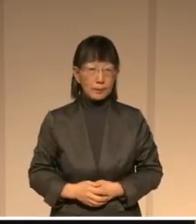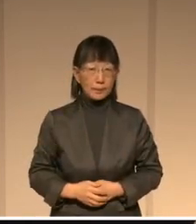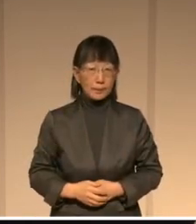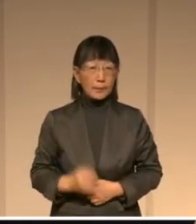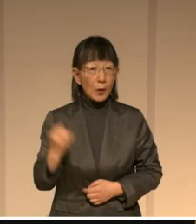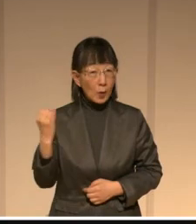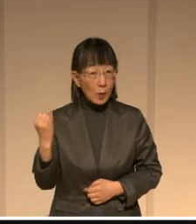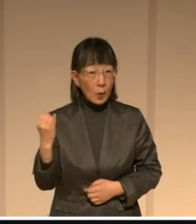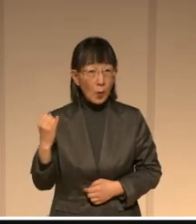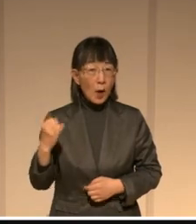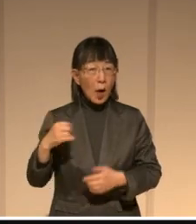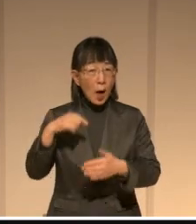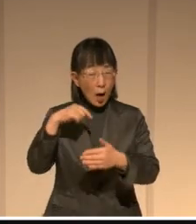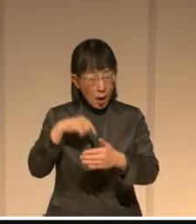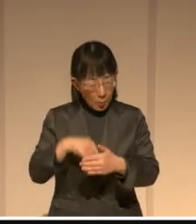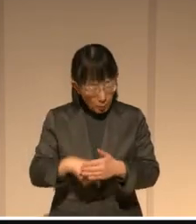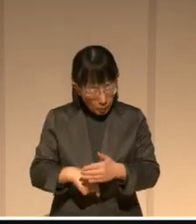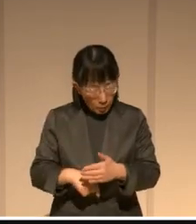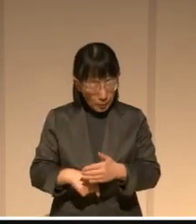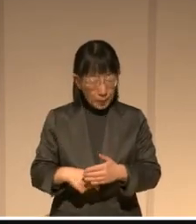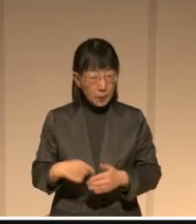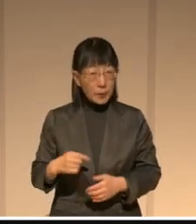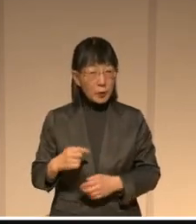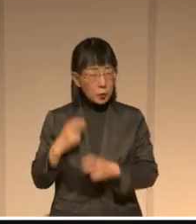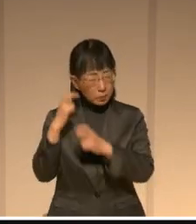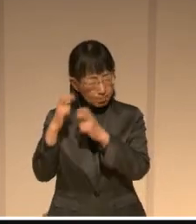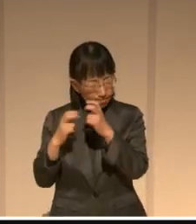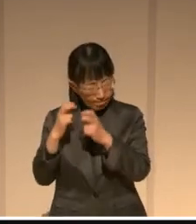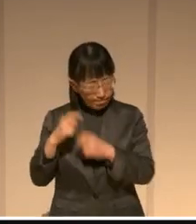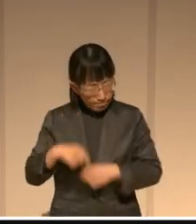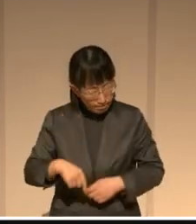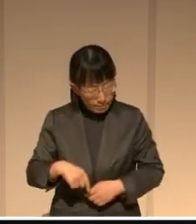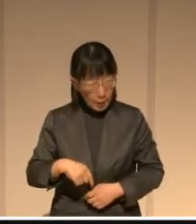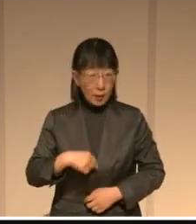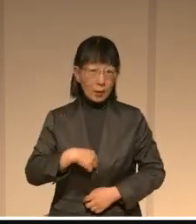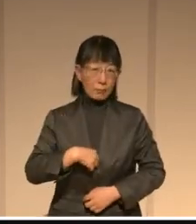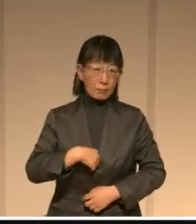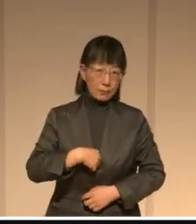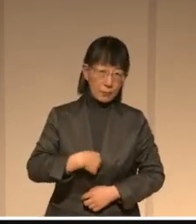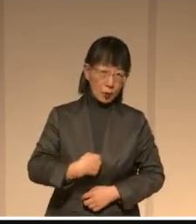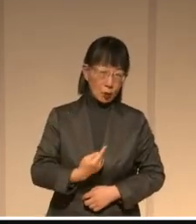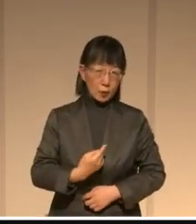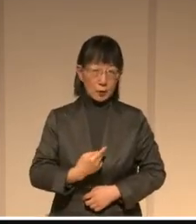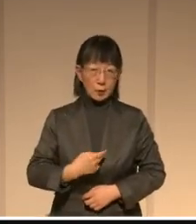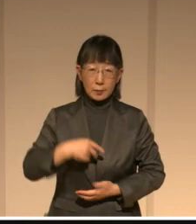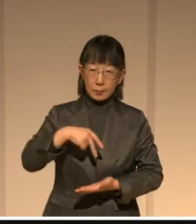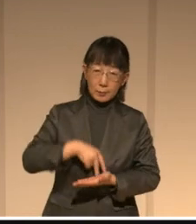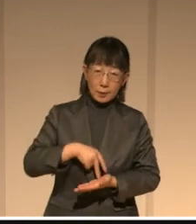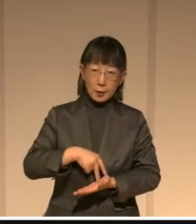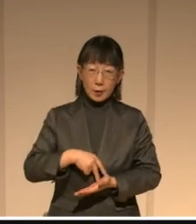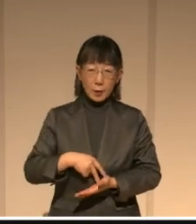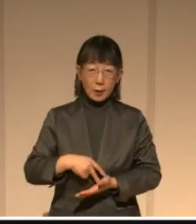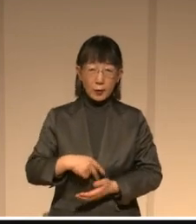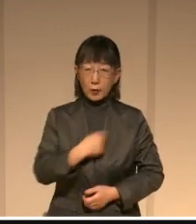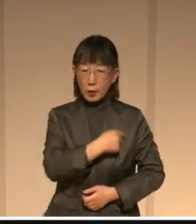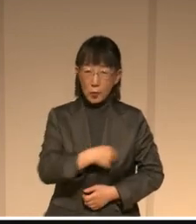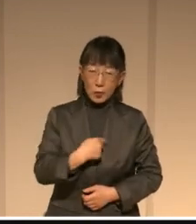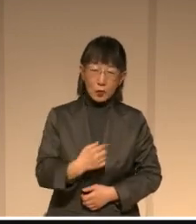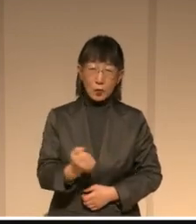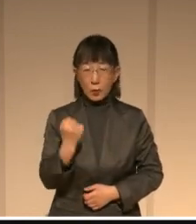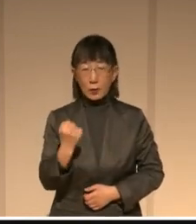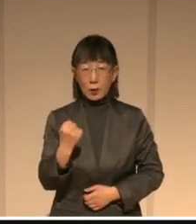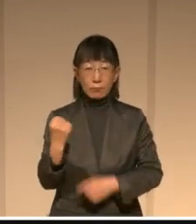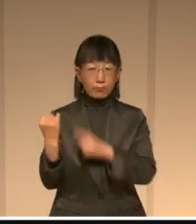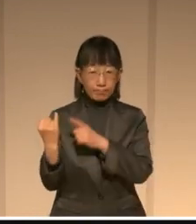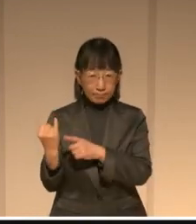深く考えてしまう子ですごくあの独立管を自分で思ってしまう友達なんですけど本当